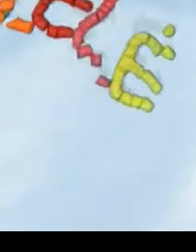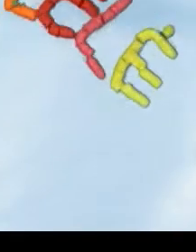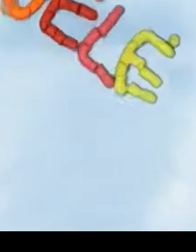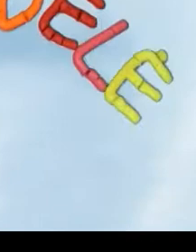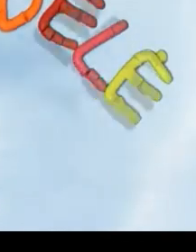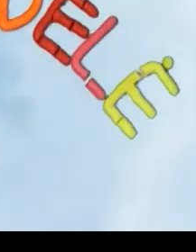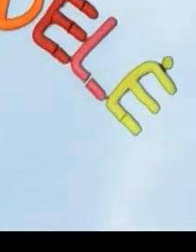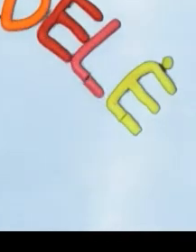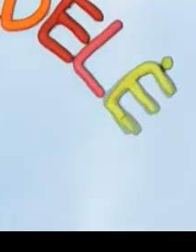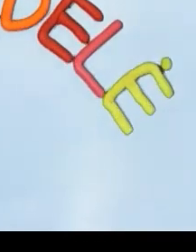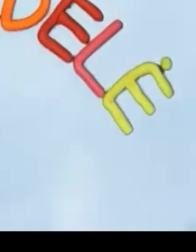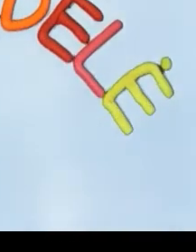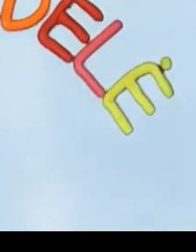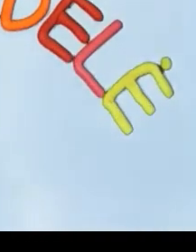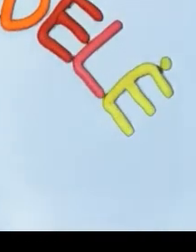Žvaigždelė.